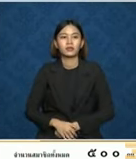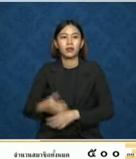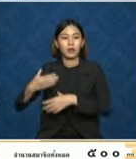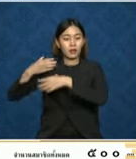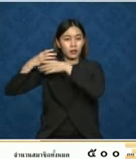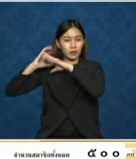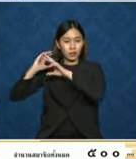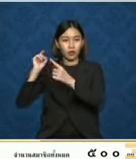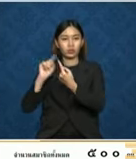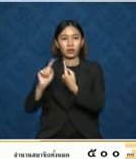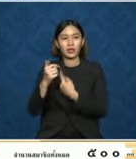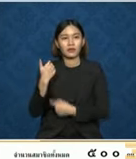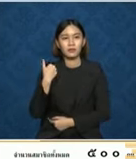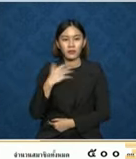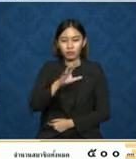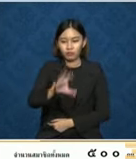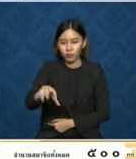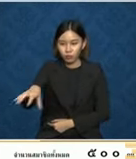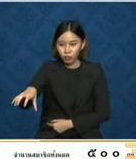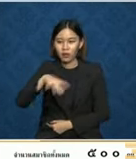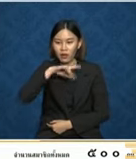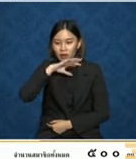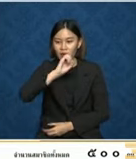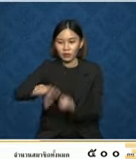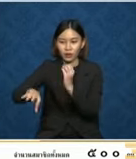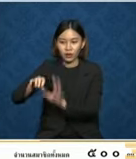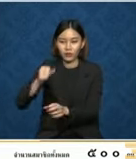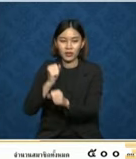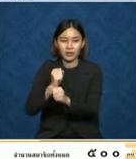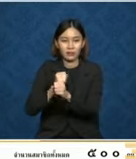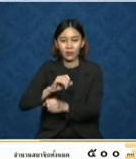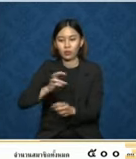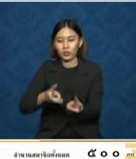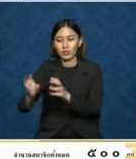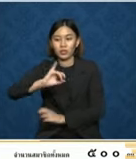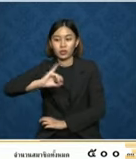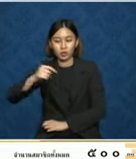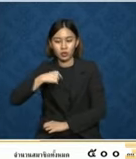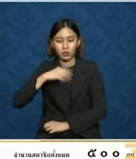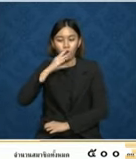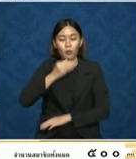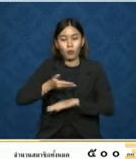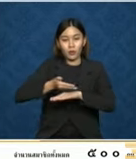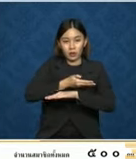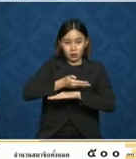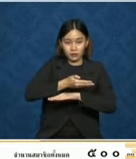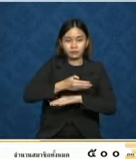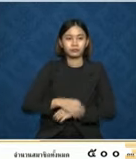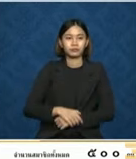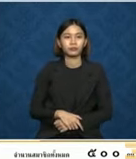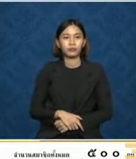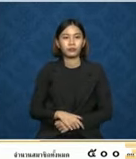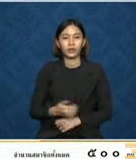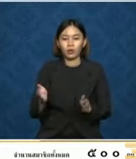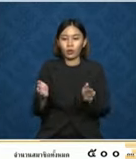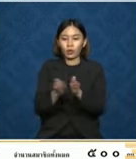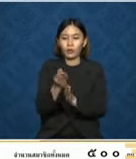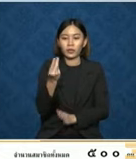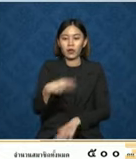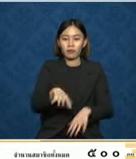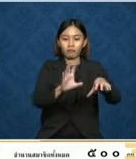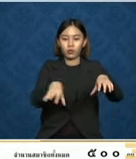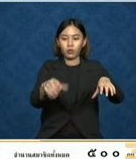กลับไปดูครับจะพบว่ามีสถานที่กำจัดขยะที่ดำเนินการอย่างถูกต้องที่ผมได้กล่าวไปข้างหน้าก่อนหน้านี้ว่ามีรวมกันแล้วอยู่เพียง